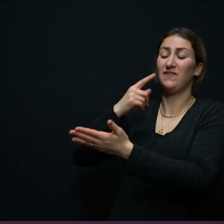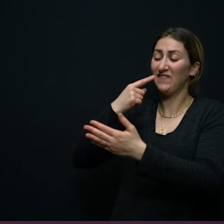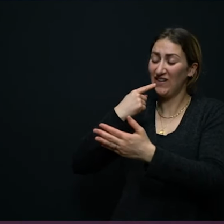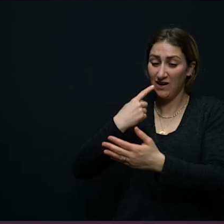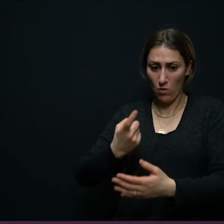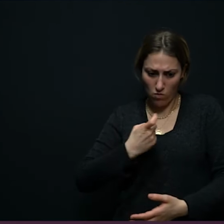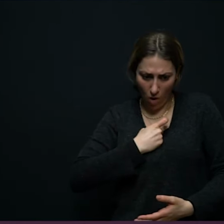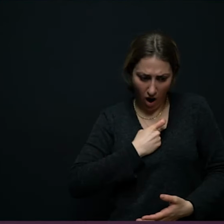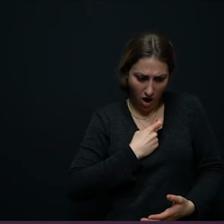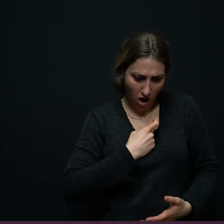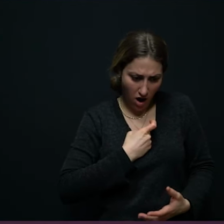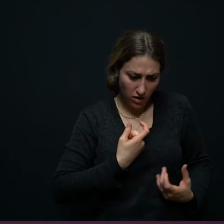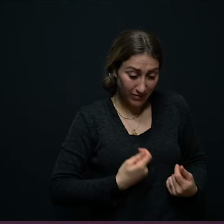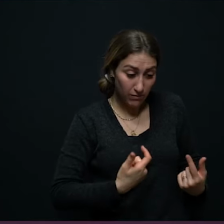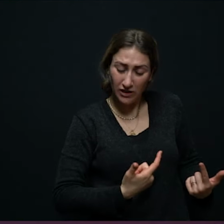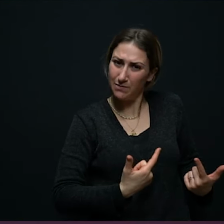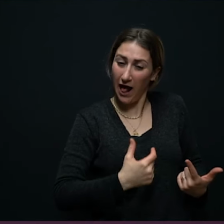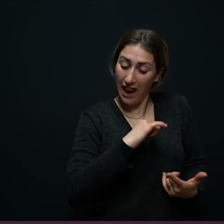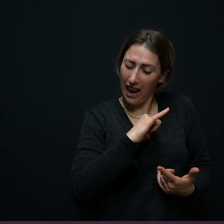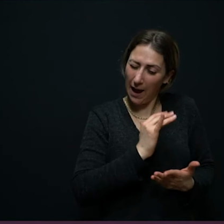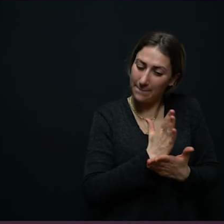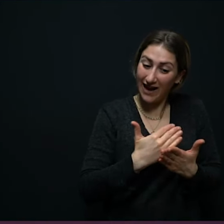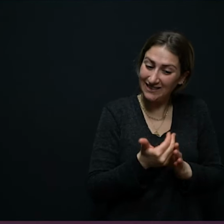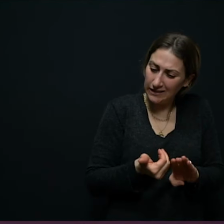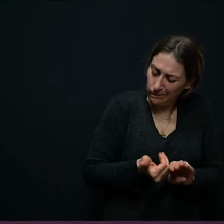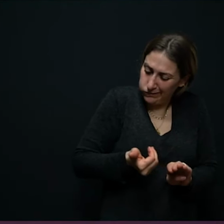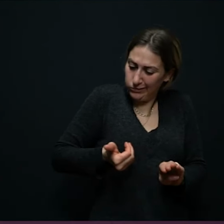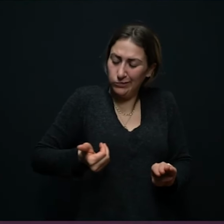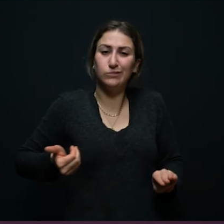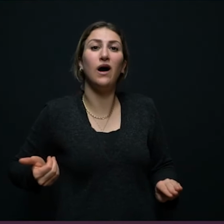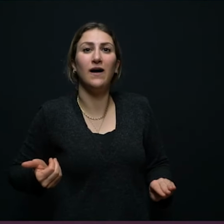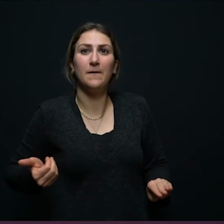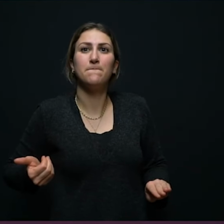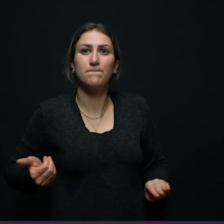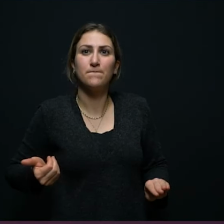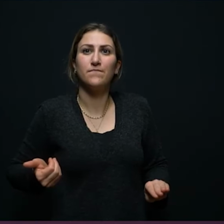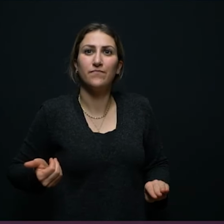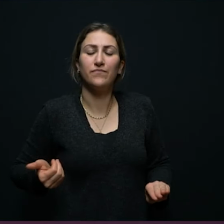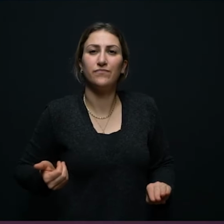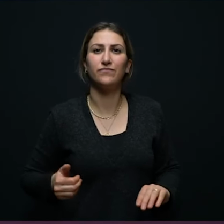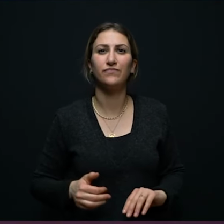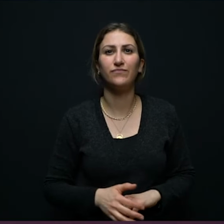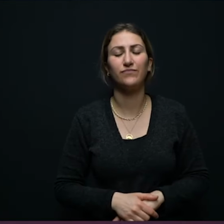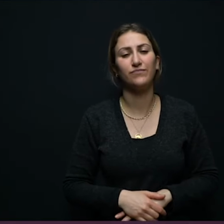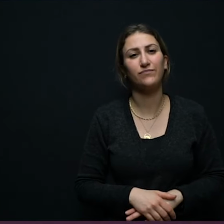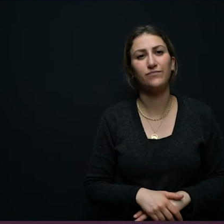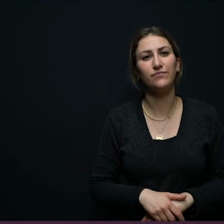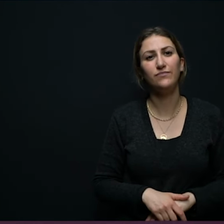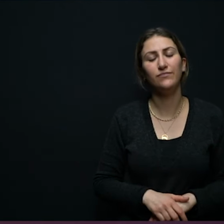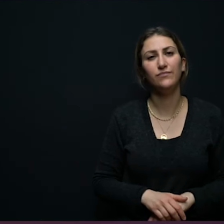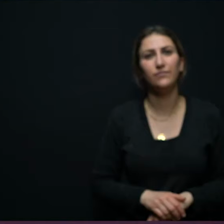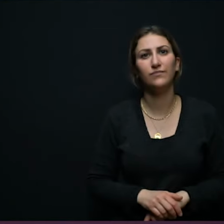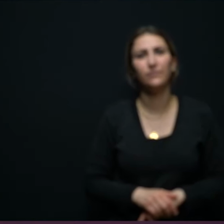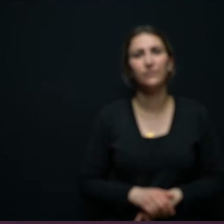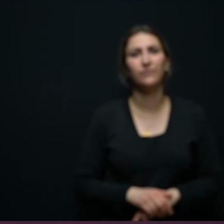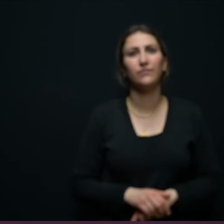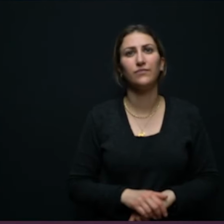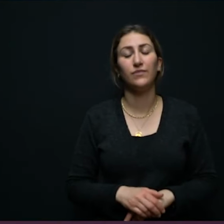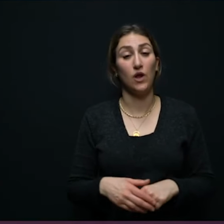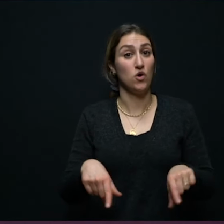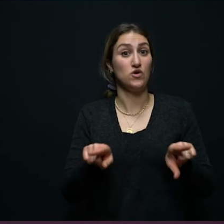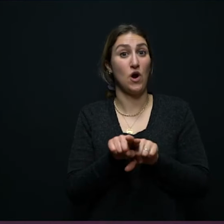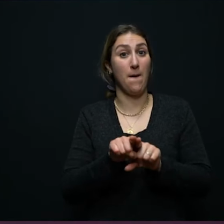premier né d'une famille dans l'ancien testament était offert à dieu il était mis à part la nation d'israël